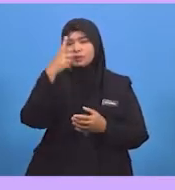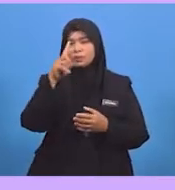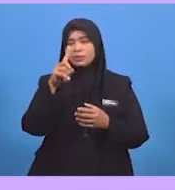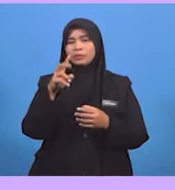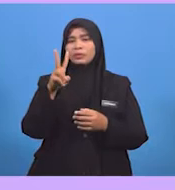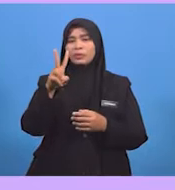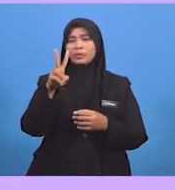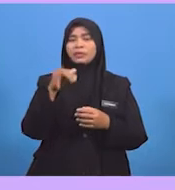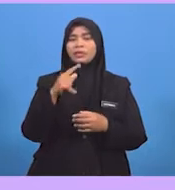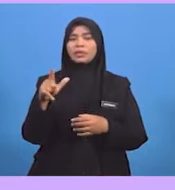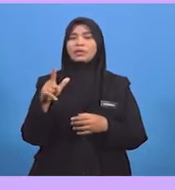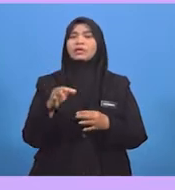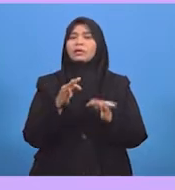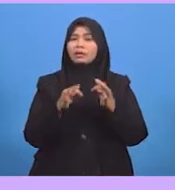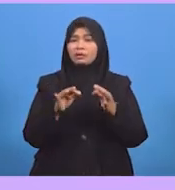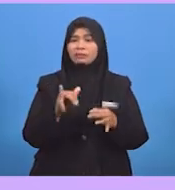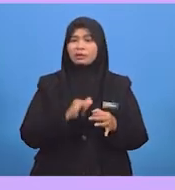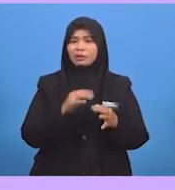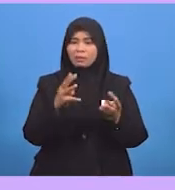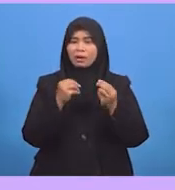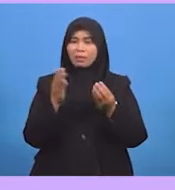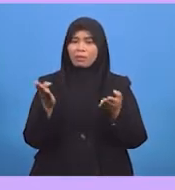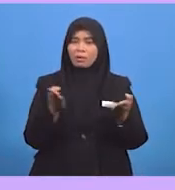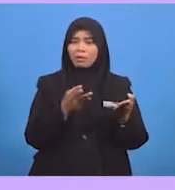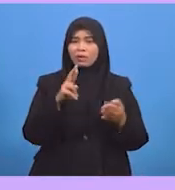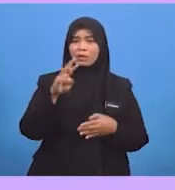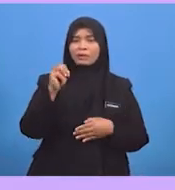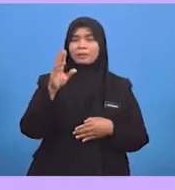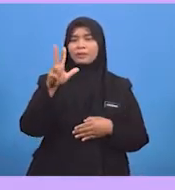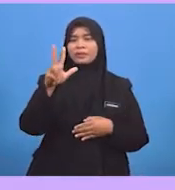Untuk situasi kedua ini pula, sekiranya saya ingin membawa